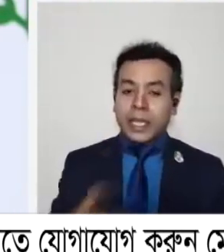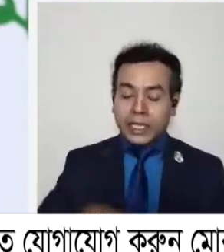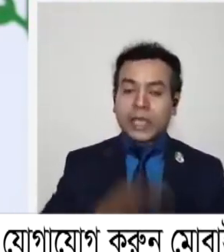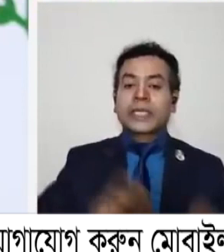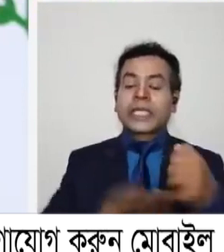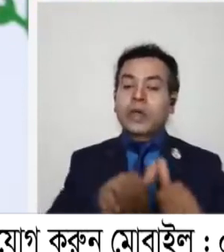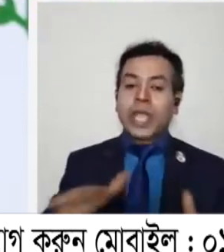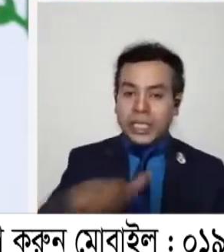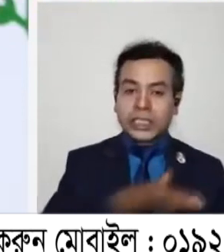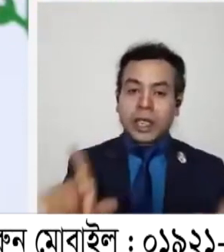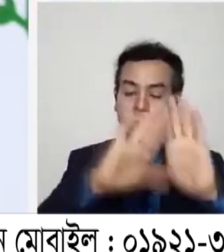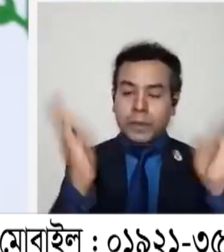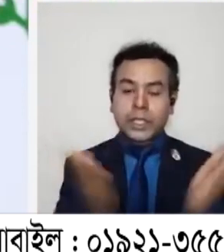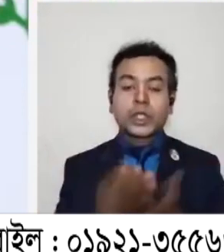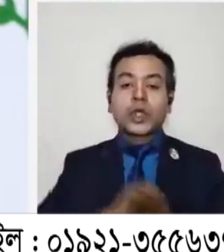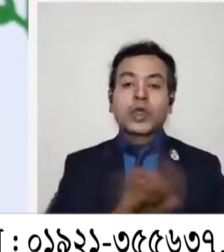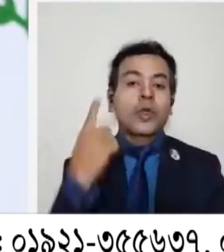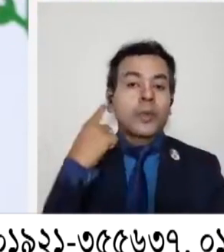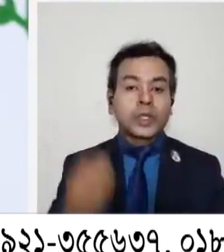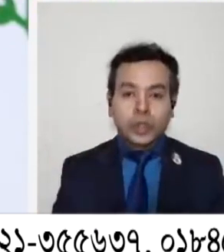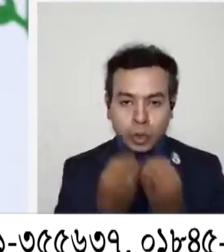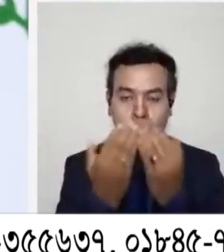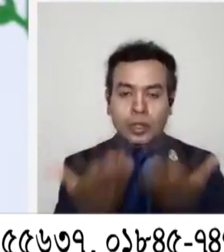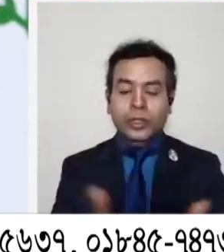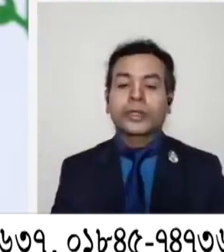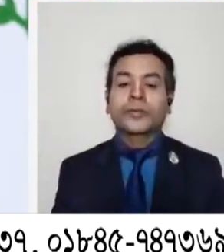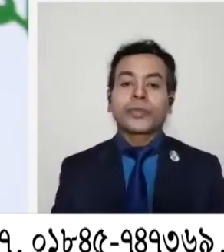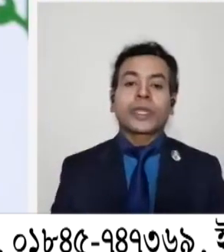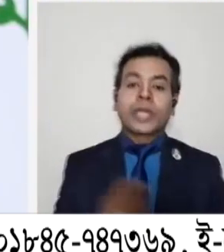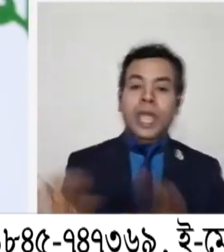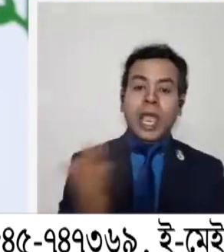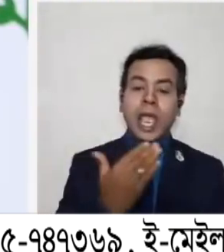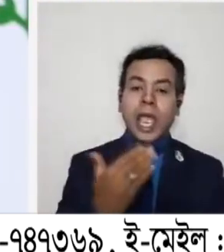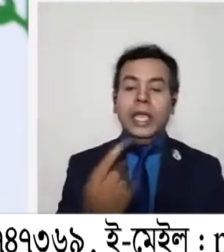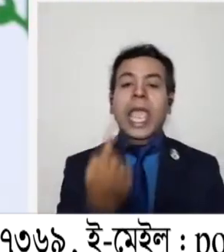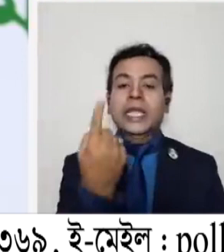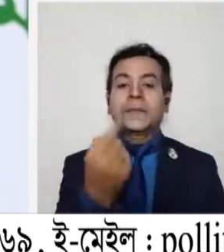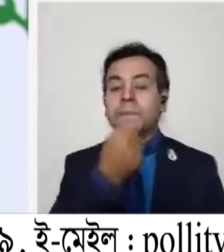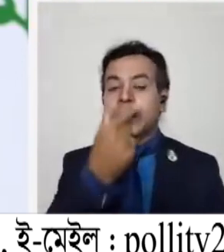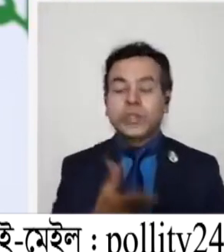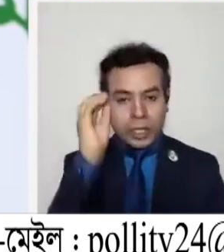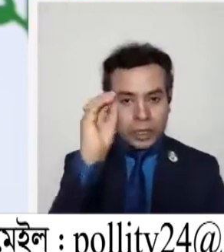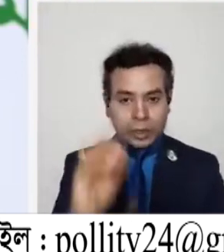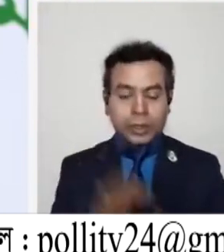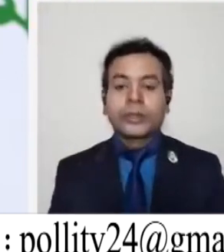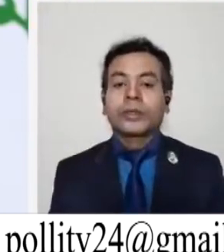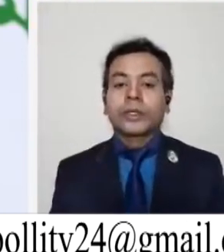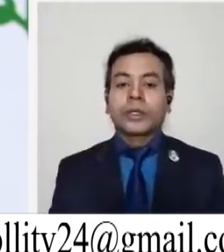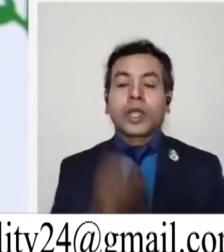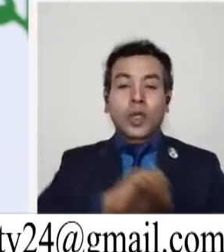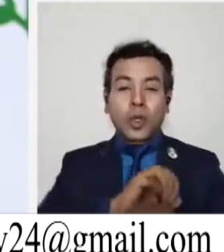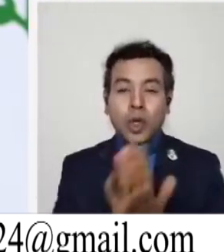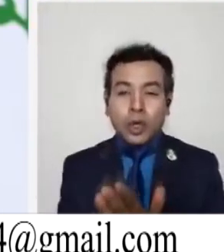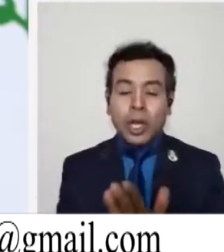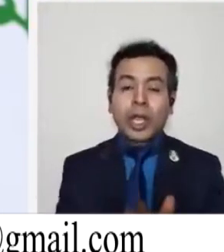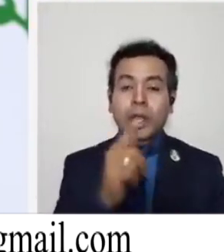দুপুরে স্বাস্থ্য বুলেটিনে স্বাস্থ্য অধিদপ্তরের অতিরিক্ত মহাপরিচালক অধ্যাপক ডাক্তার নাসিমা সুলতানা এসব তথ্য জানান তিনি আরো জানান গত 24